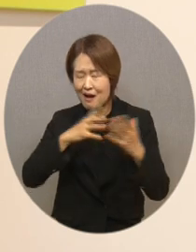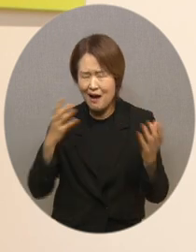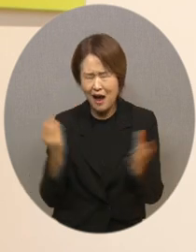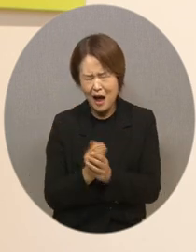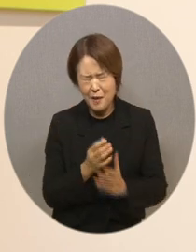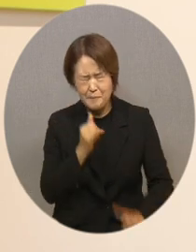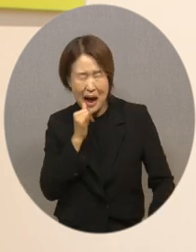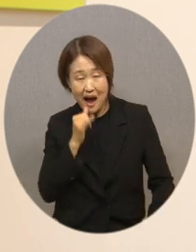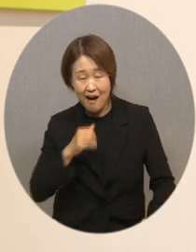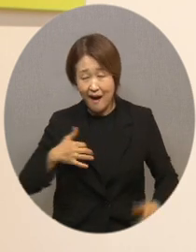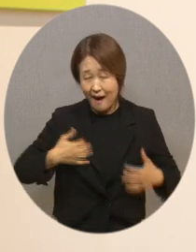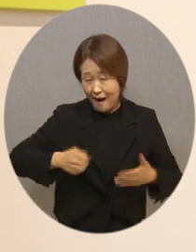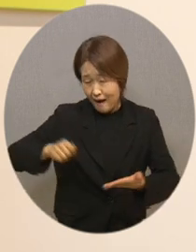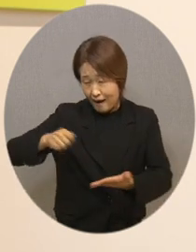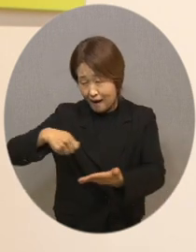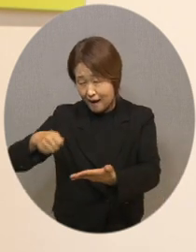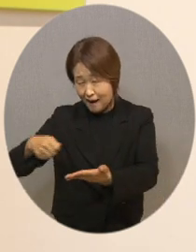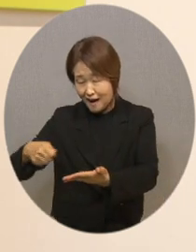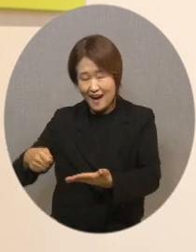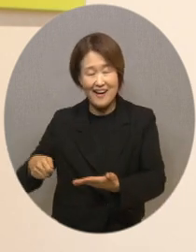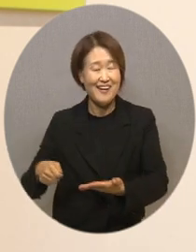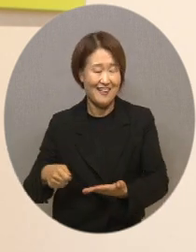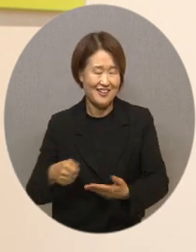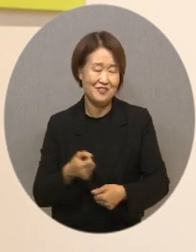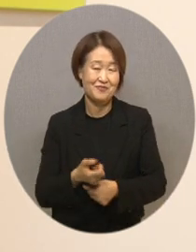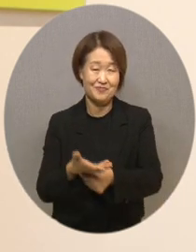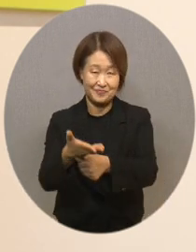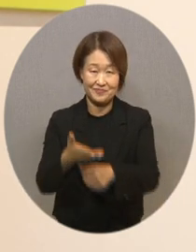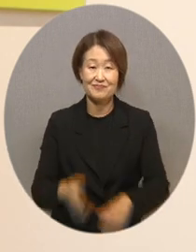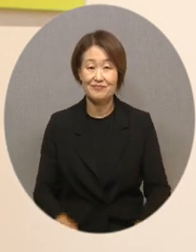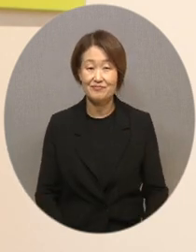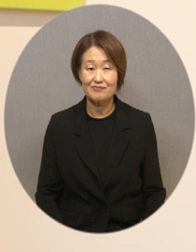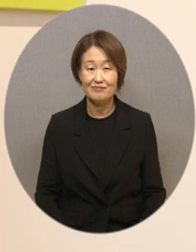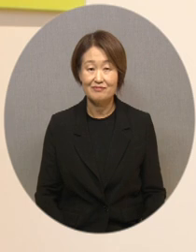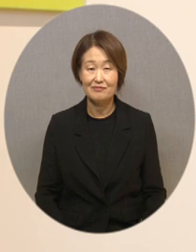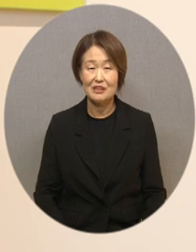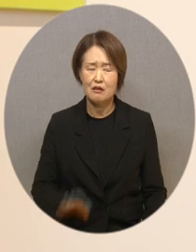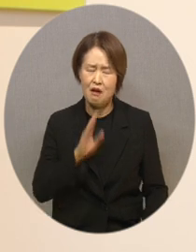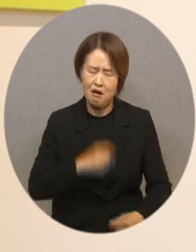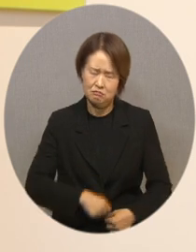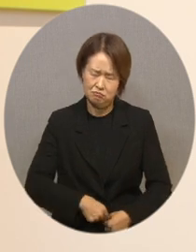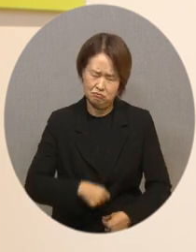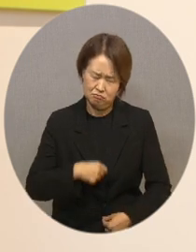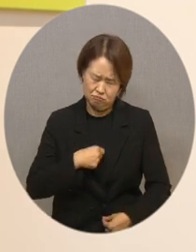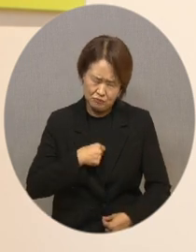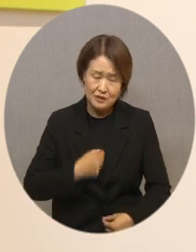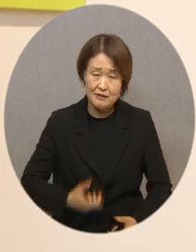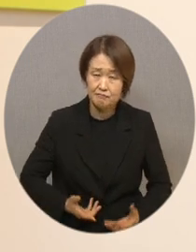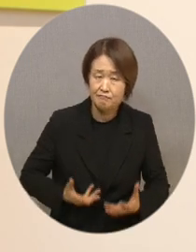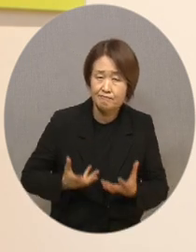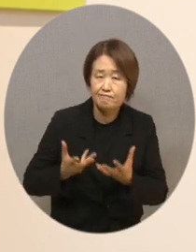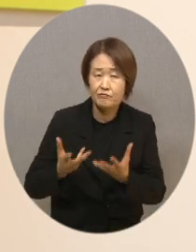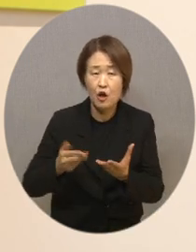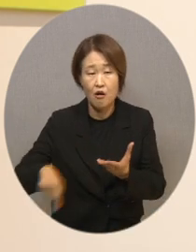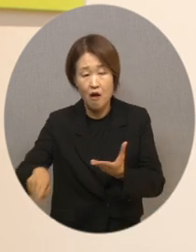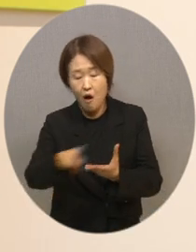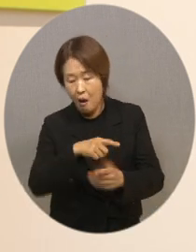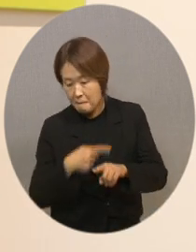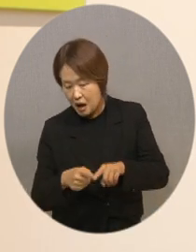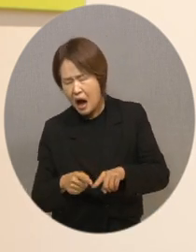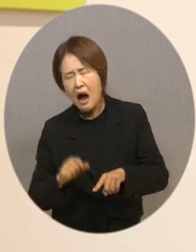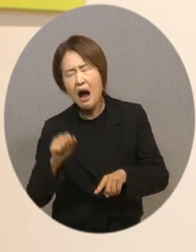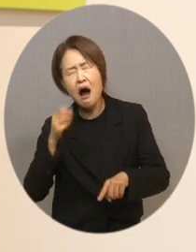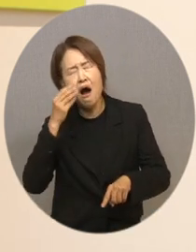빠져들어 즐거운 마음으로 그림을 그렸다고 전합니다. 작가의 이런 진솔함은 우리에게도 평가에